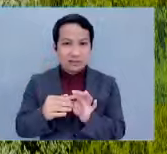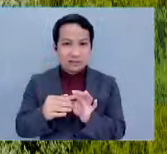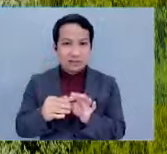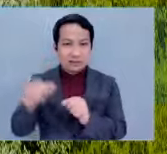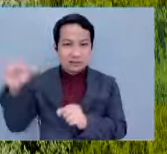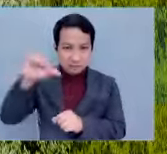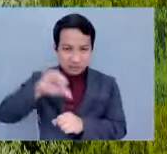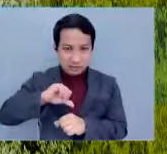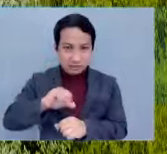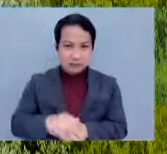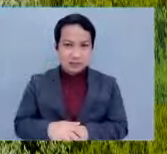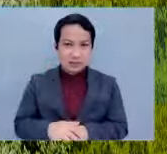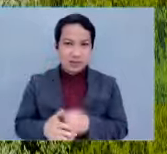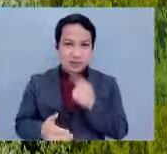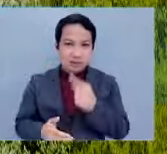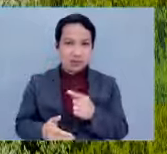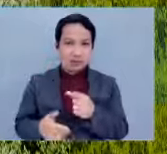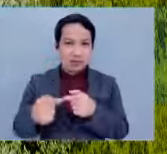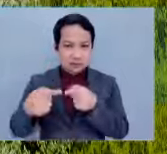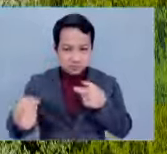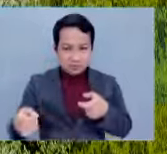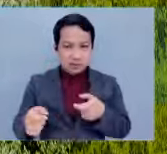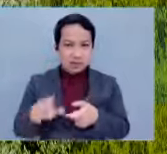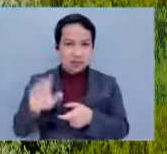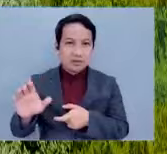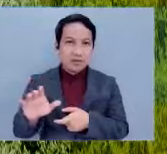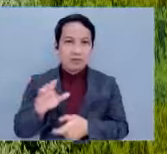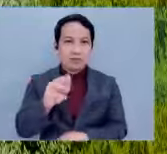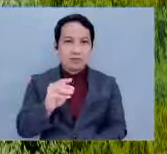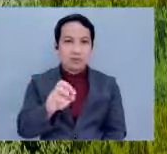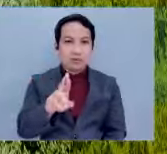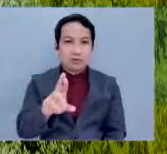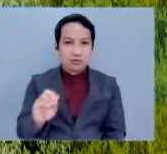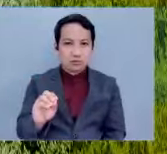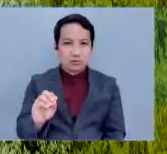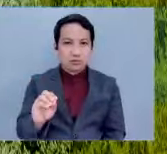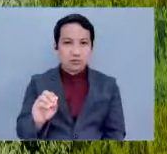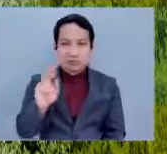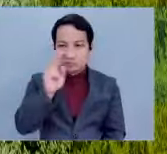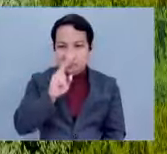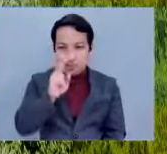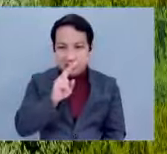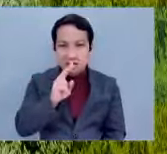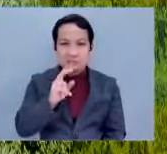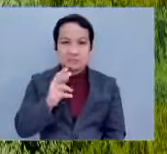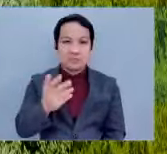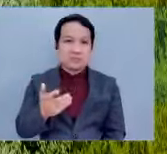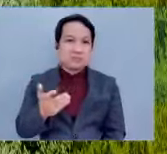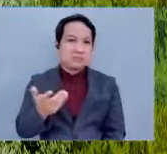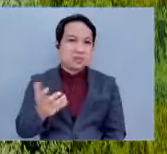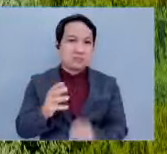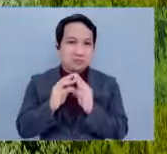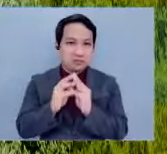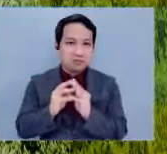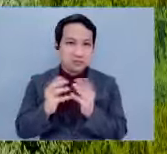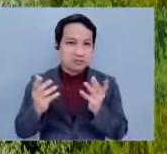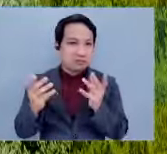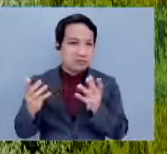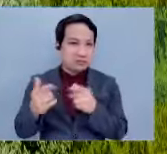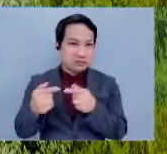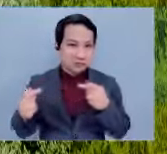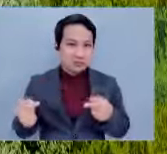pagpananalakay ng mga kalaban nilang mga Moro sa Visayas, no? So ang nangyari o doon eh parang kaya nga